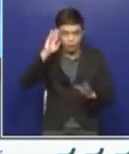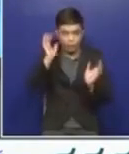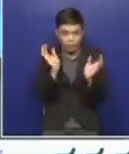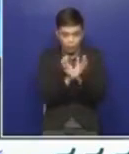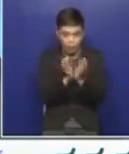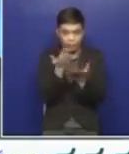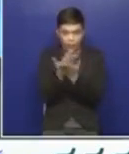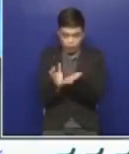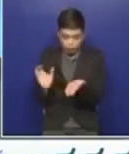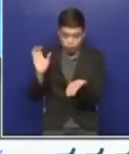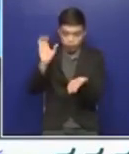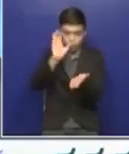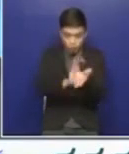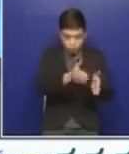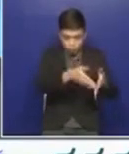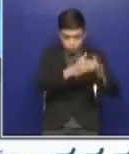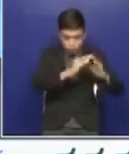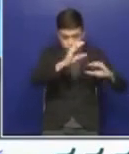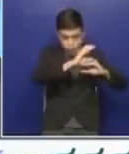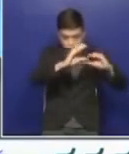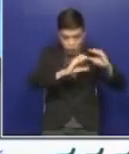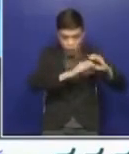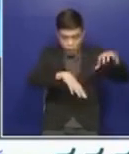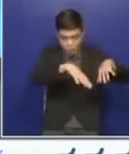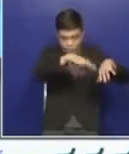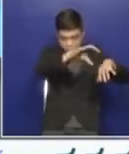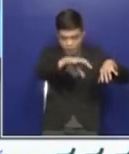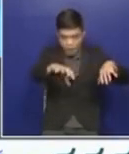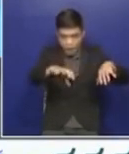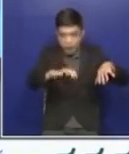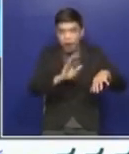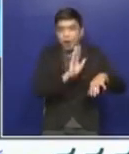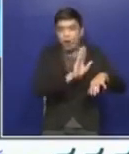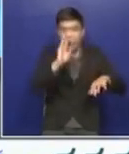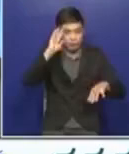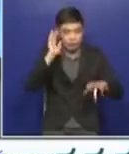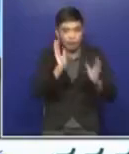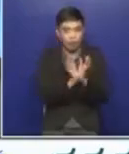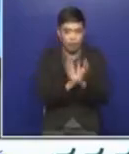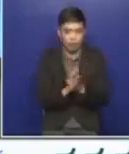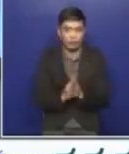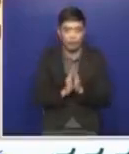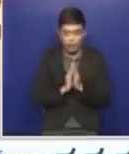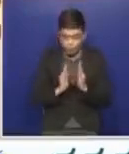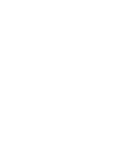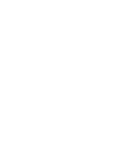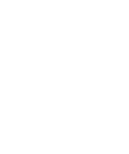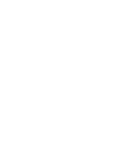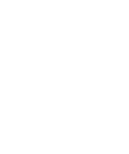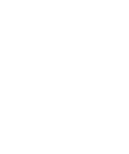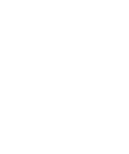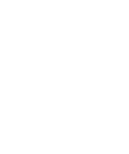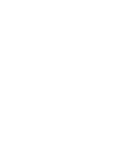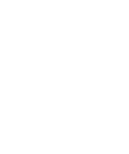สนับสนุนงบประมาณก่อสร้างแฟดให้สำนักงานสถานีตำรวจภูธรพิบูลมังสาหารด้วยครับขอบคุณครับท่านประธานครับ ขอบคุณนะครับ